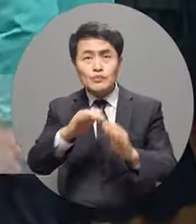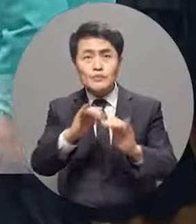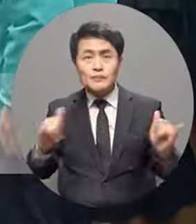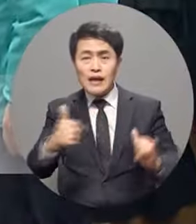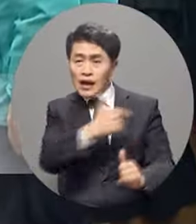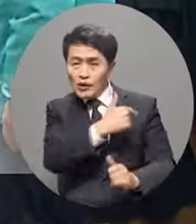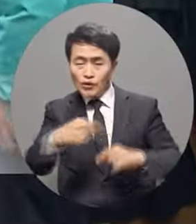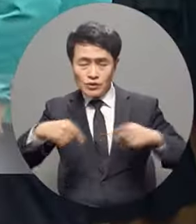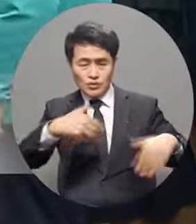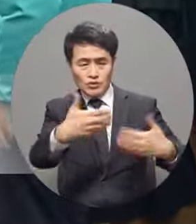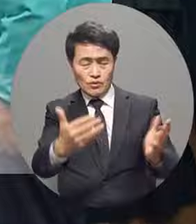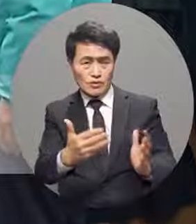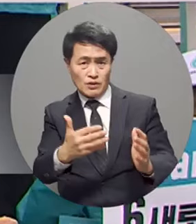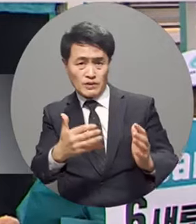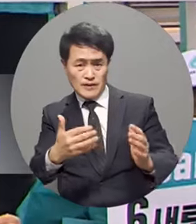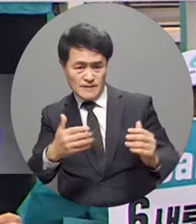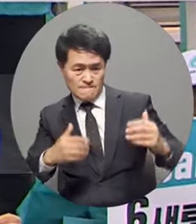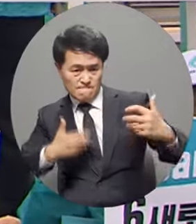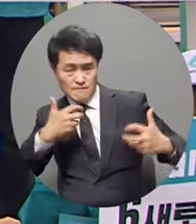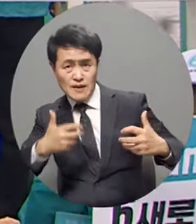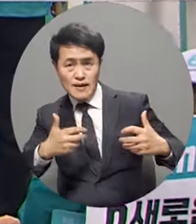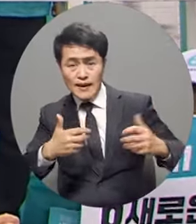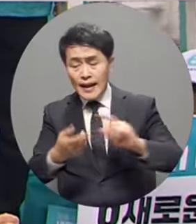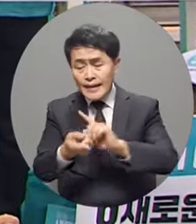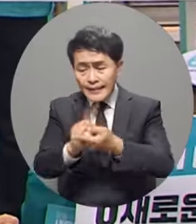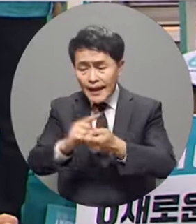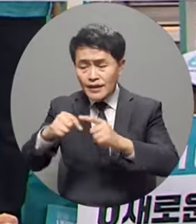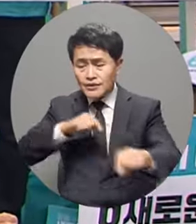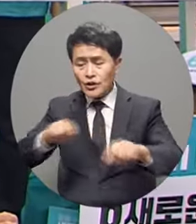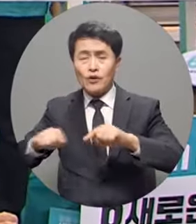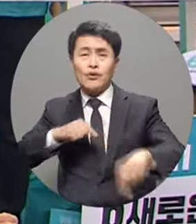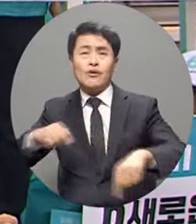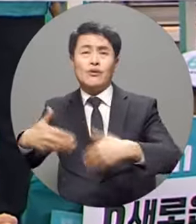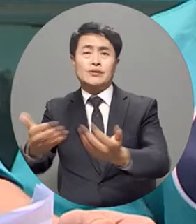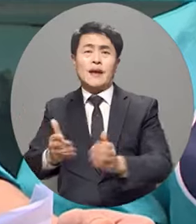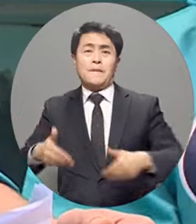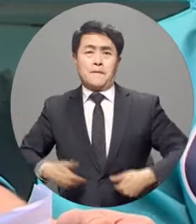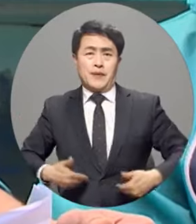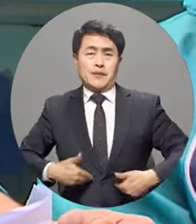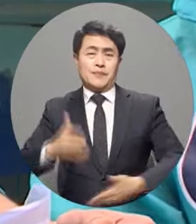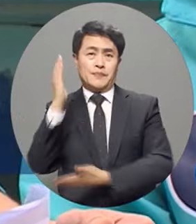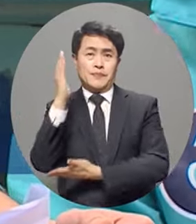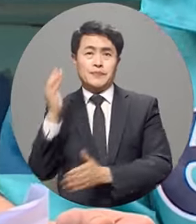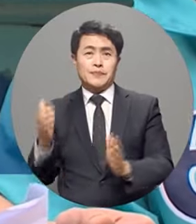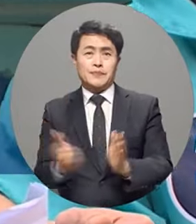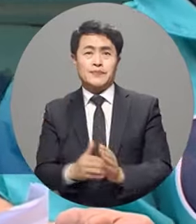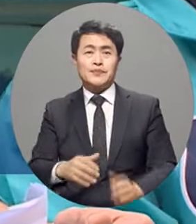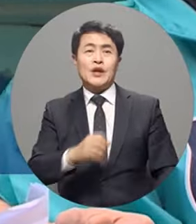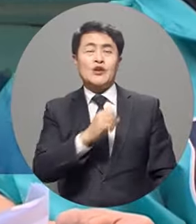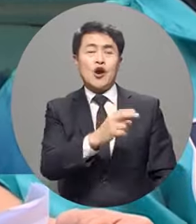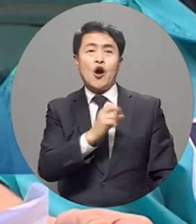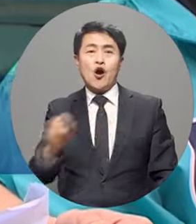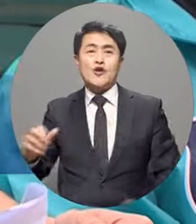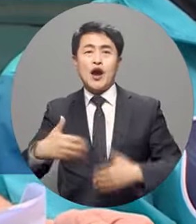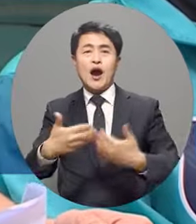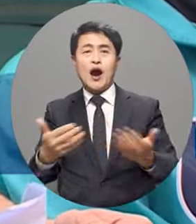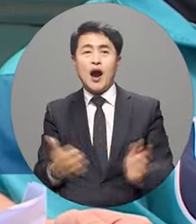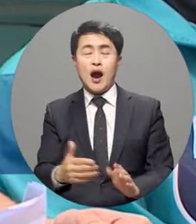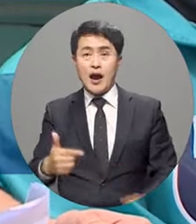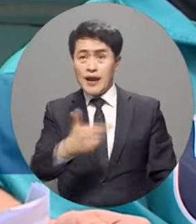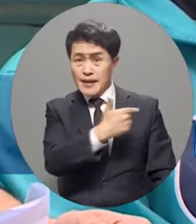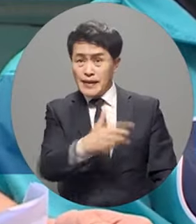거대 정당을 견제할 대안정당의 필요성을 알린다는 전략입니다. 여야 모두 대파값 하나